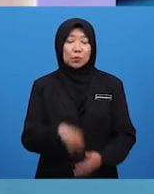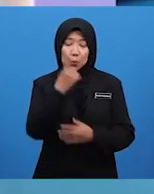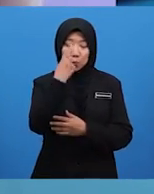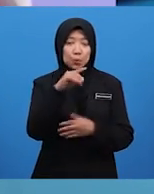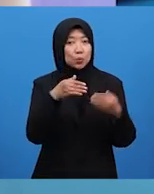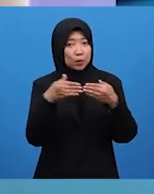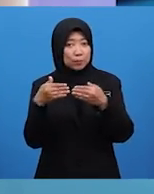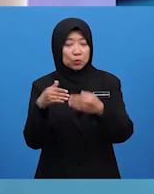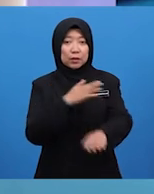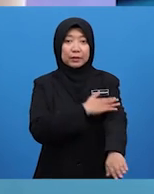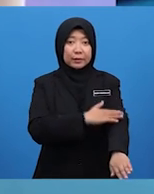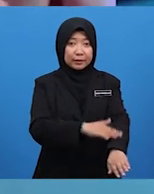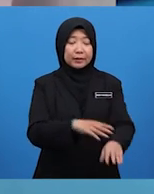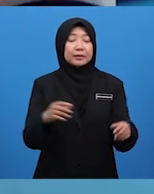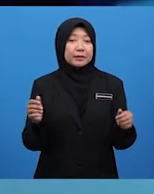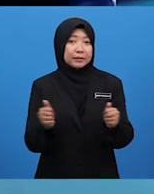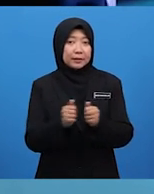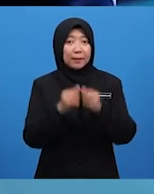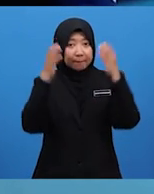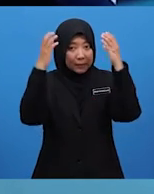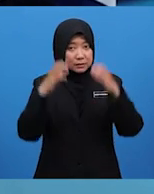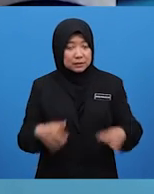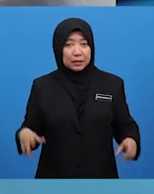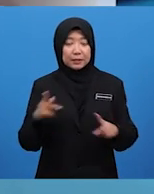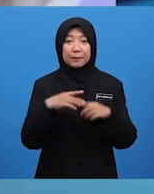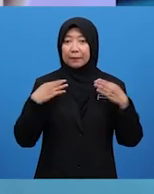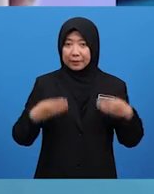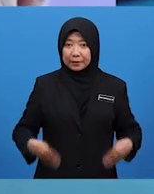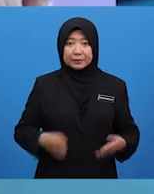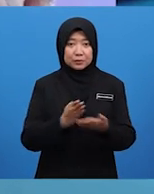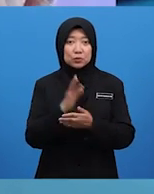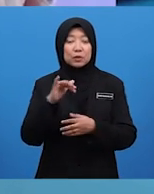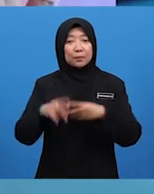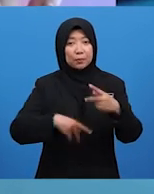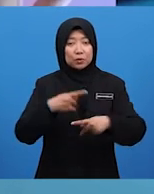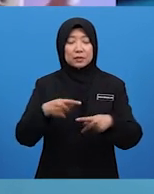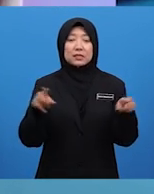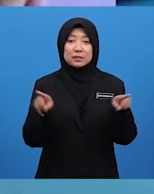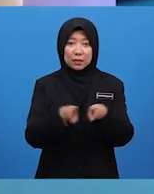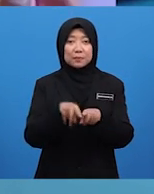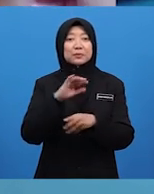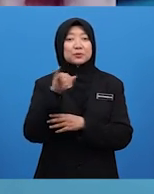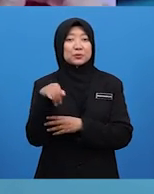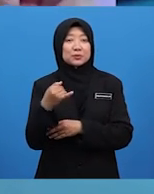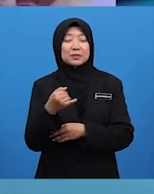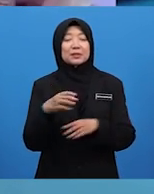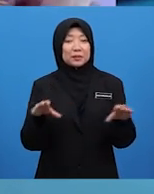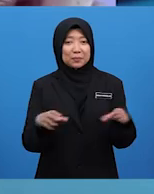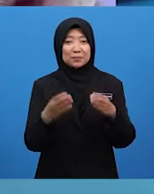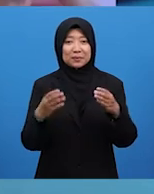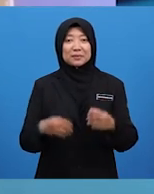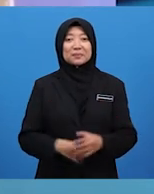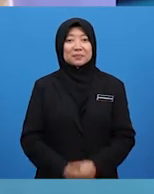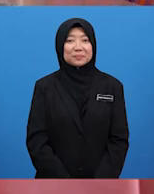Bagi mencantum lengan dan pesak ke badan seterusnya, proses yang sama juga dilakukan.